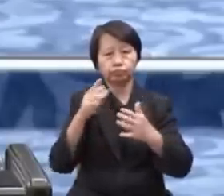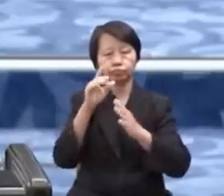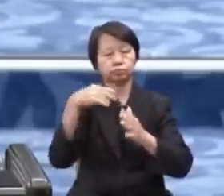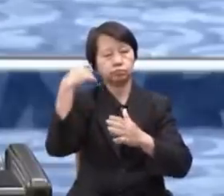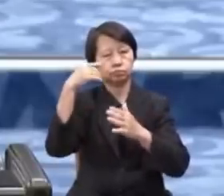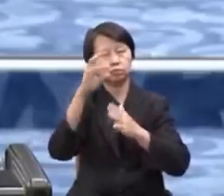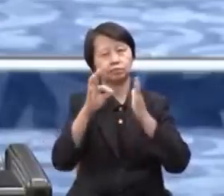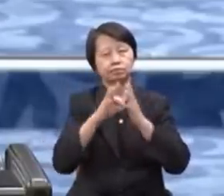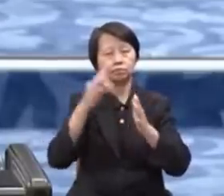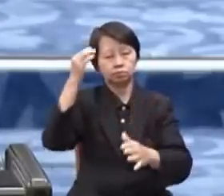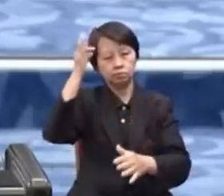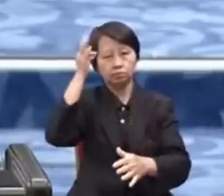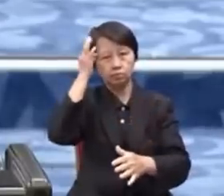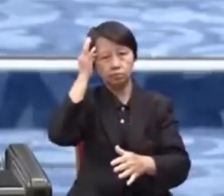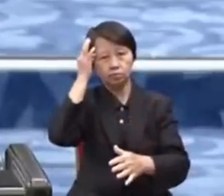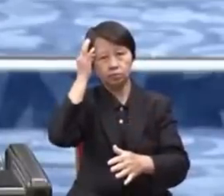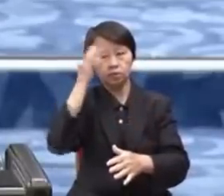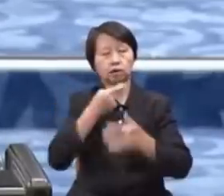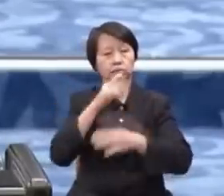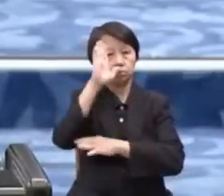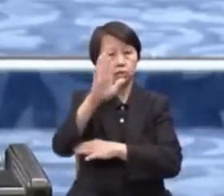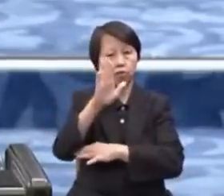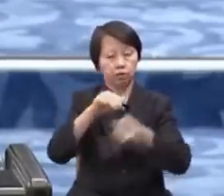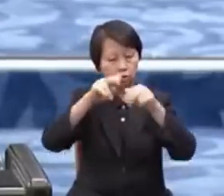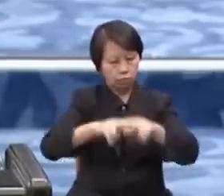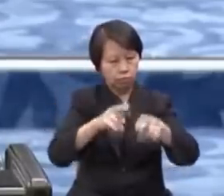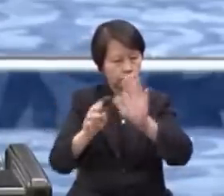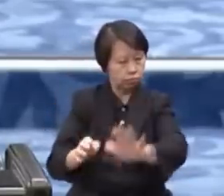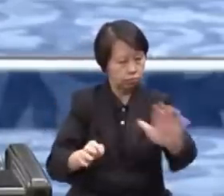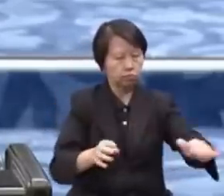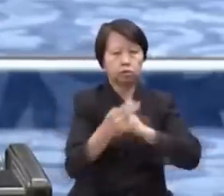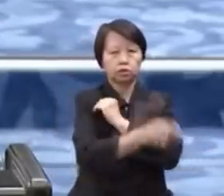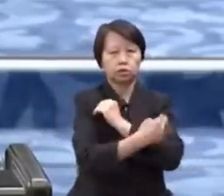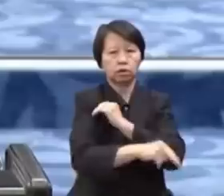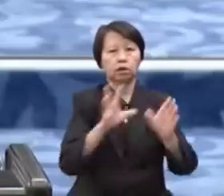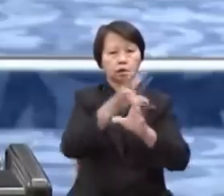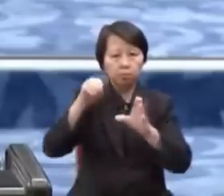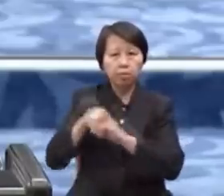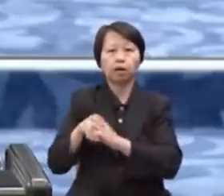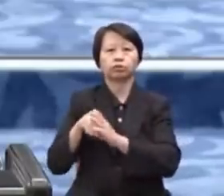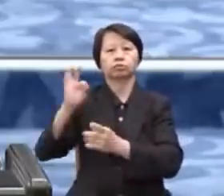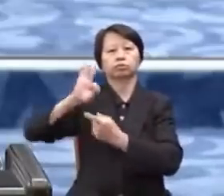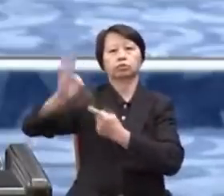yang menjamin kedudukan perlembagaan Negeri termasuk lembaga negara